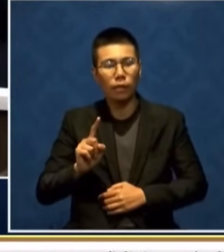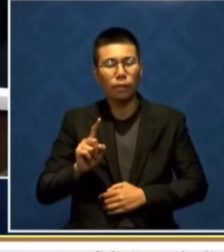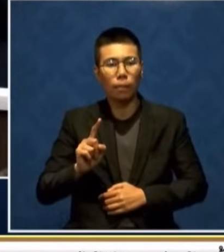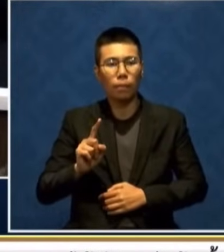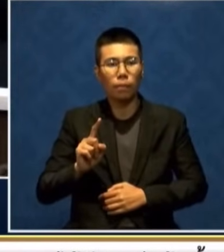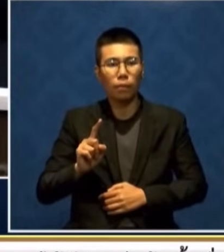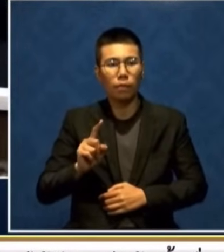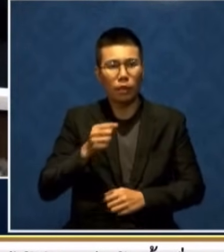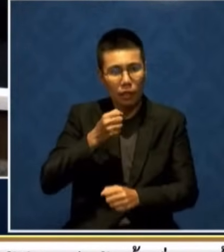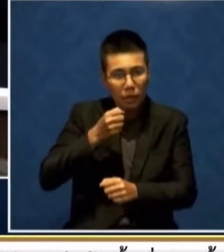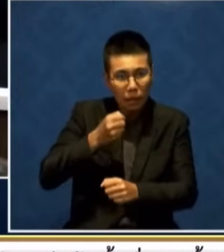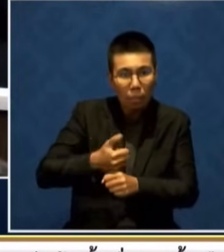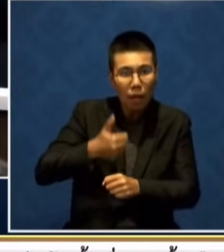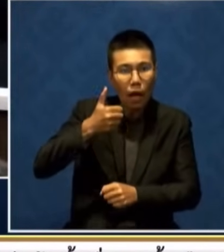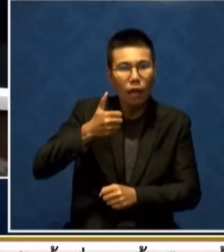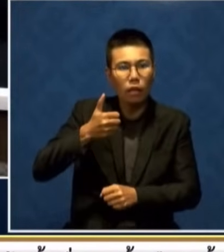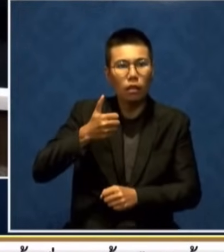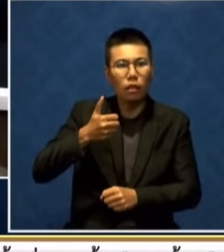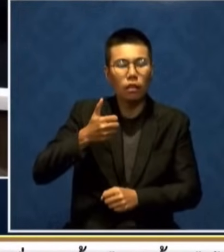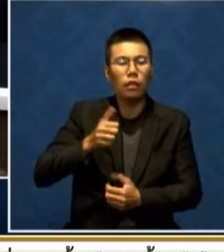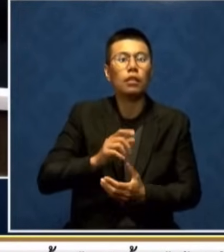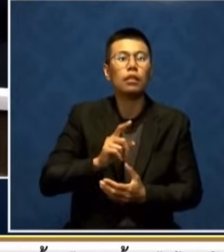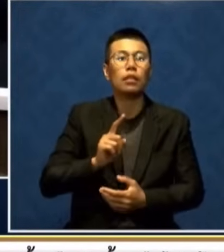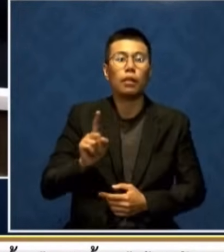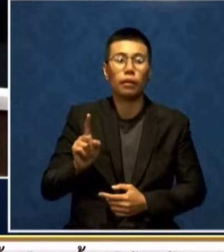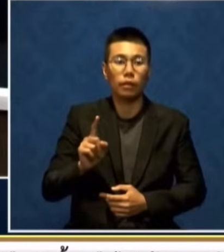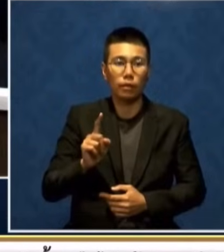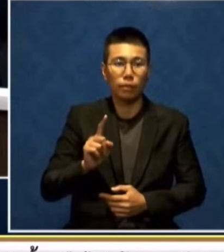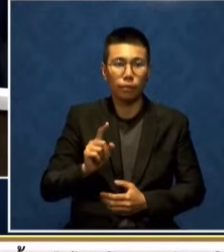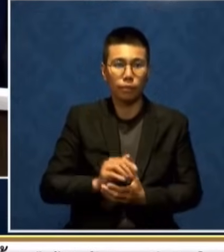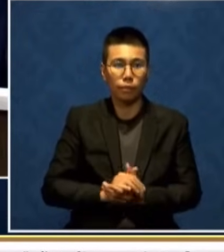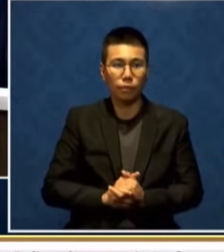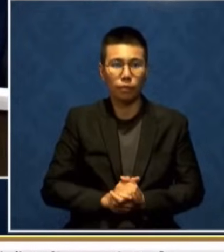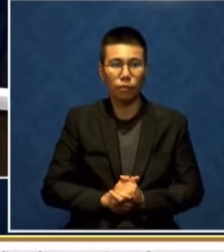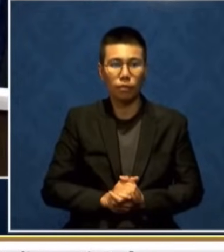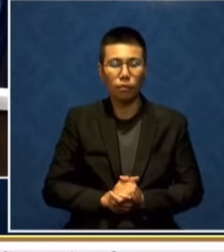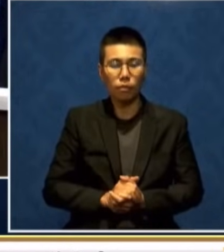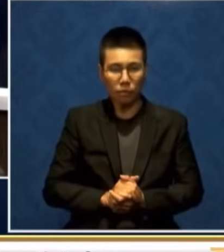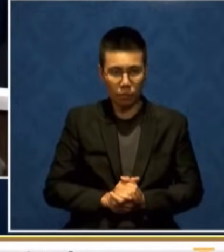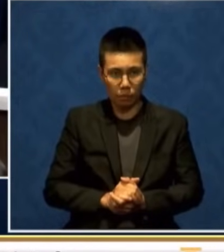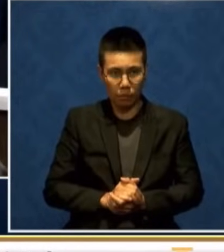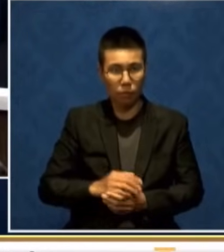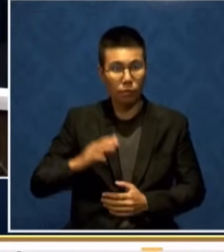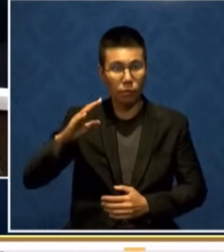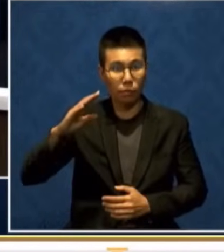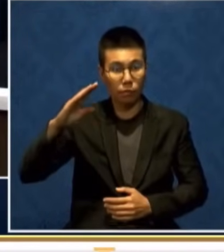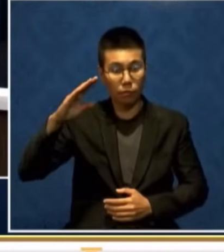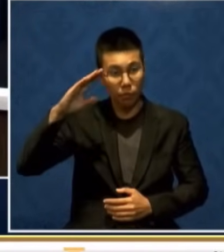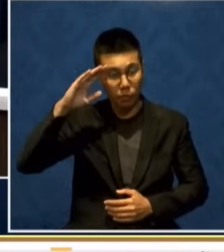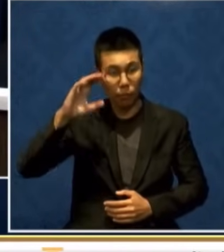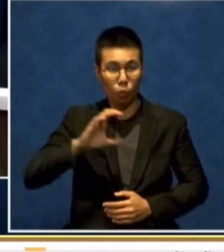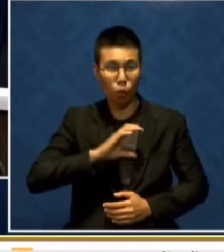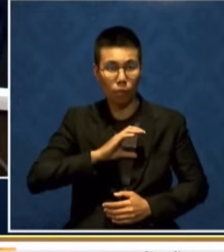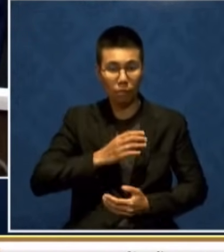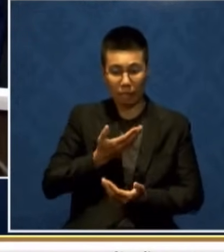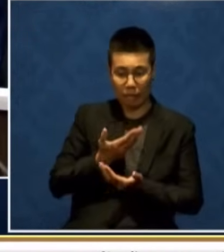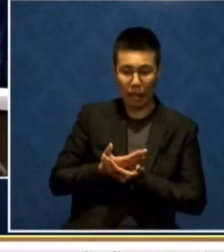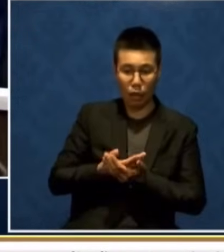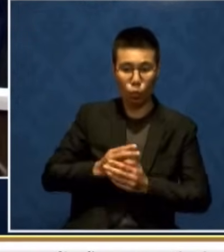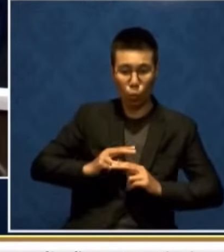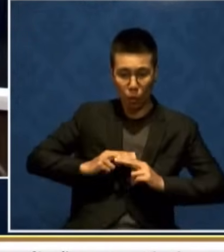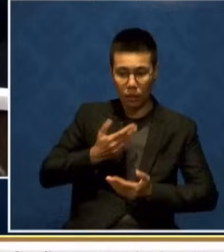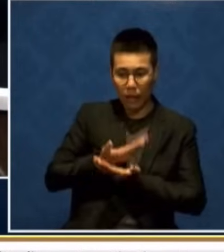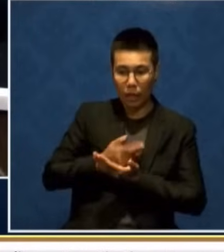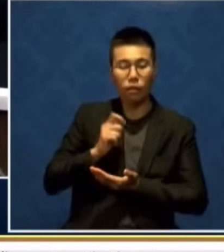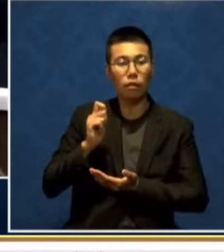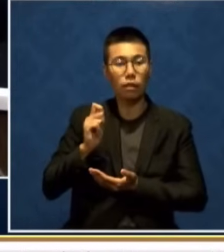ทำได้ทันทีคือการทำให้ตำรวจต้องไม่ควักเงินส่วนตัวในการ